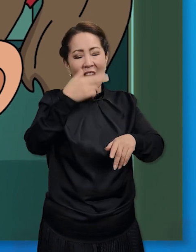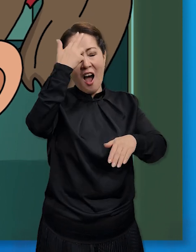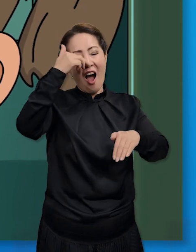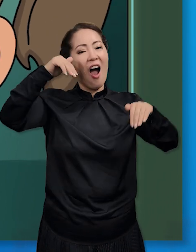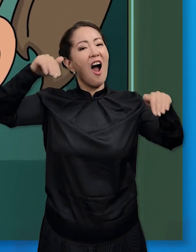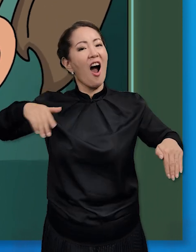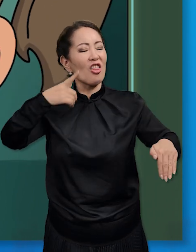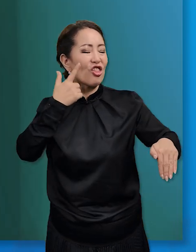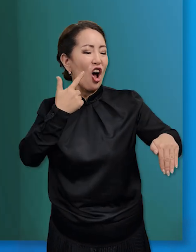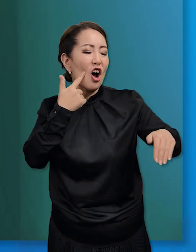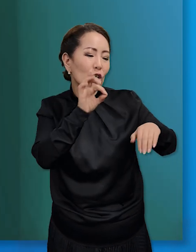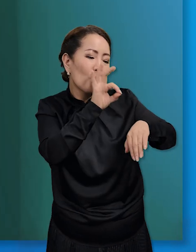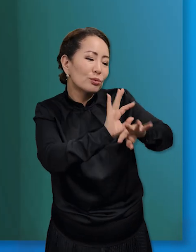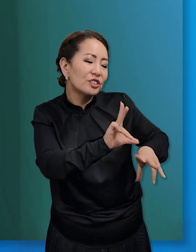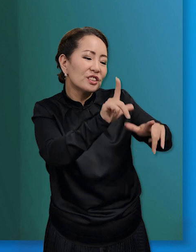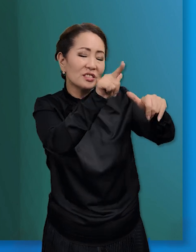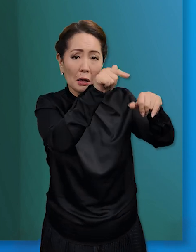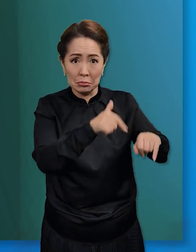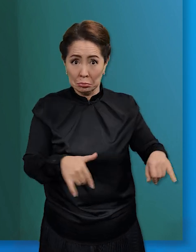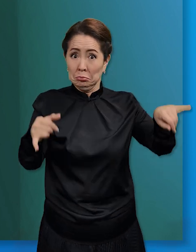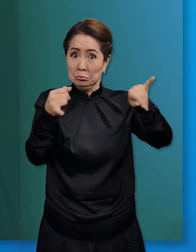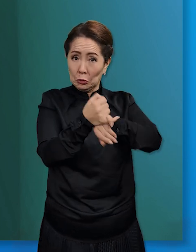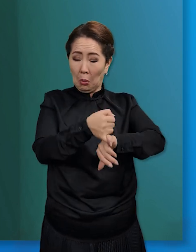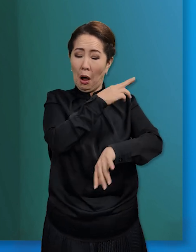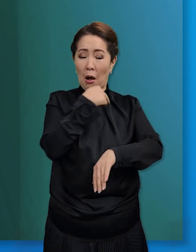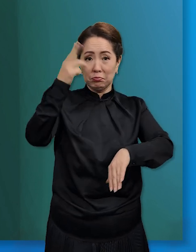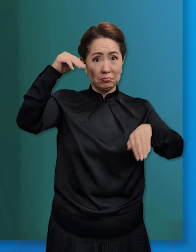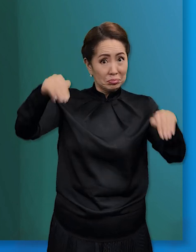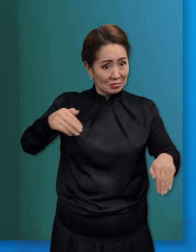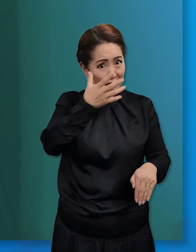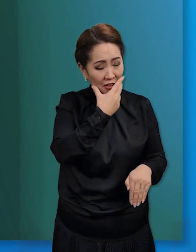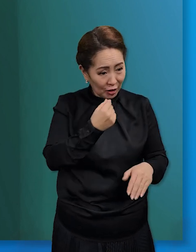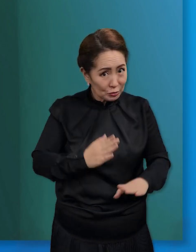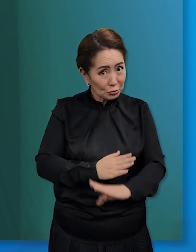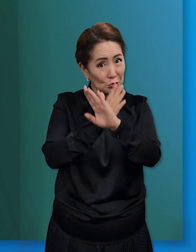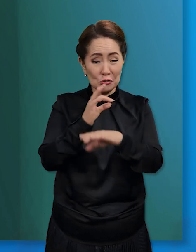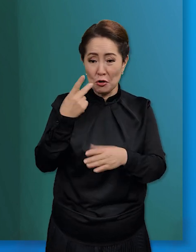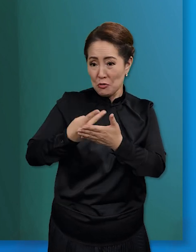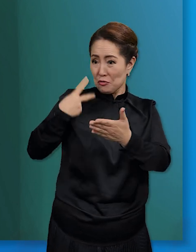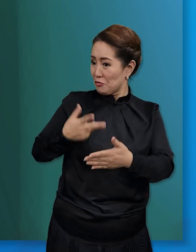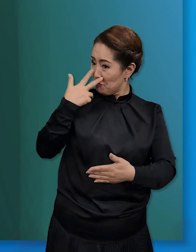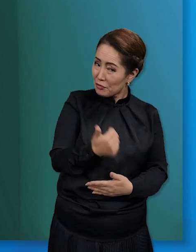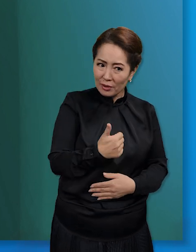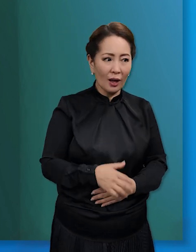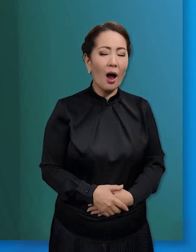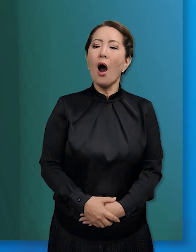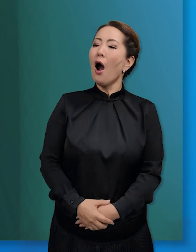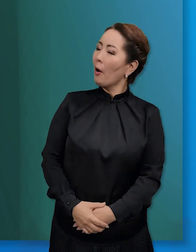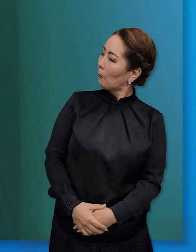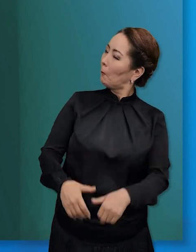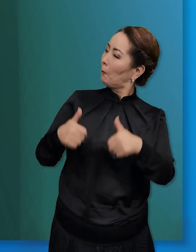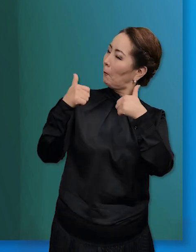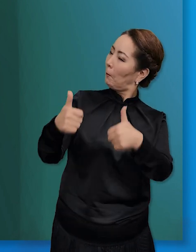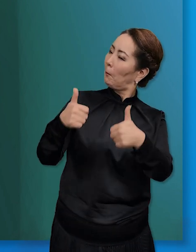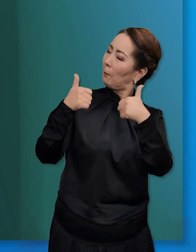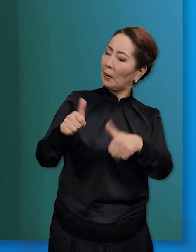сайхандаа жаргасан да. Вау. Гайхалтай адал явдалтай явжээ. Одоо ахын та нарыг